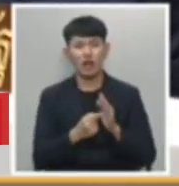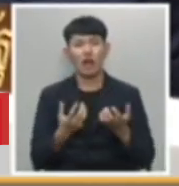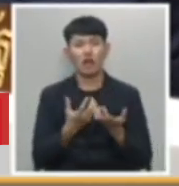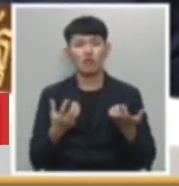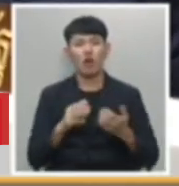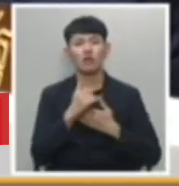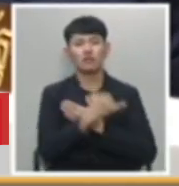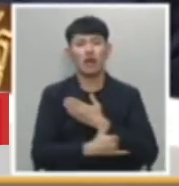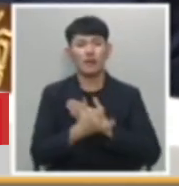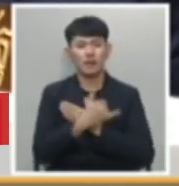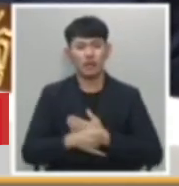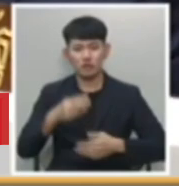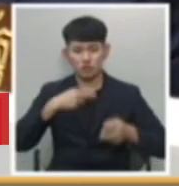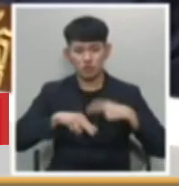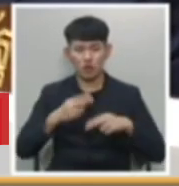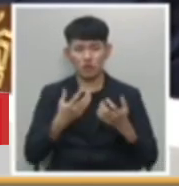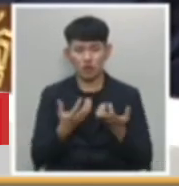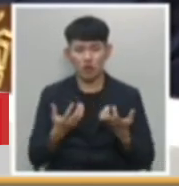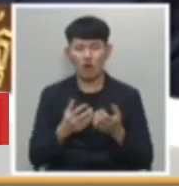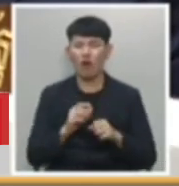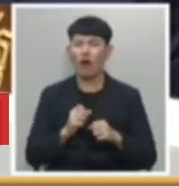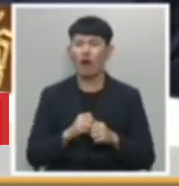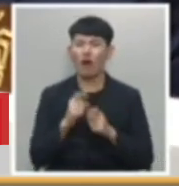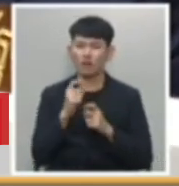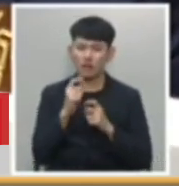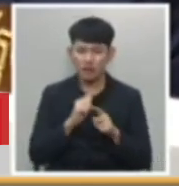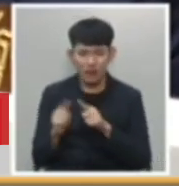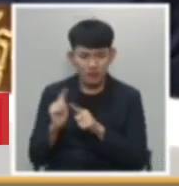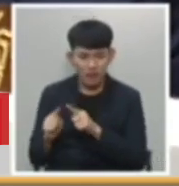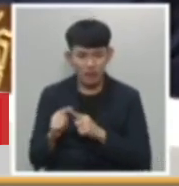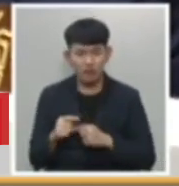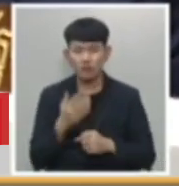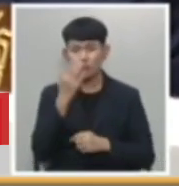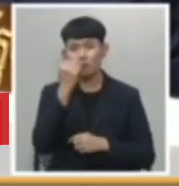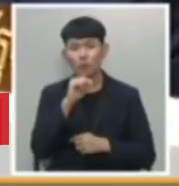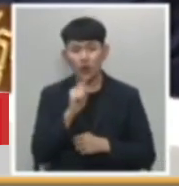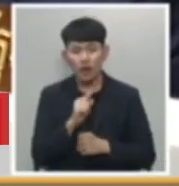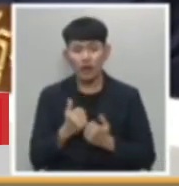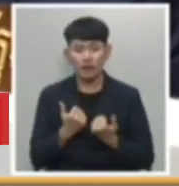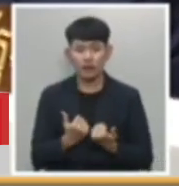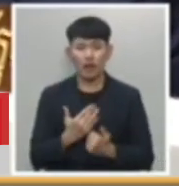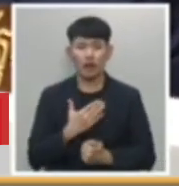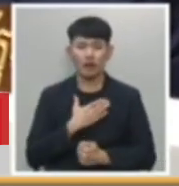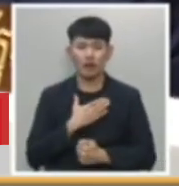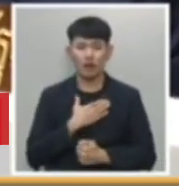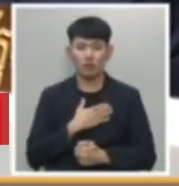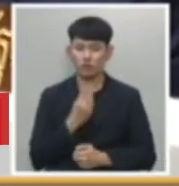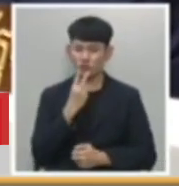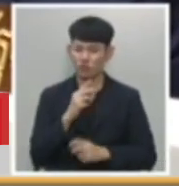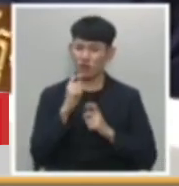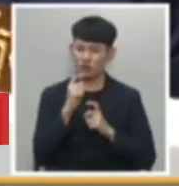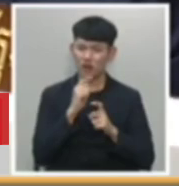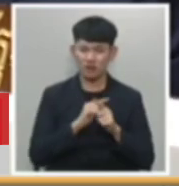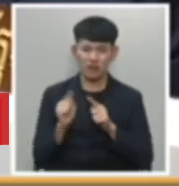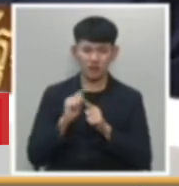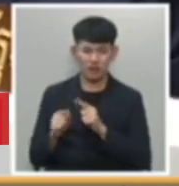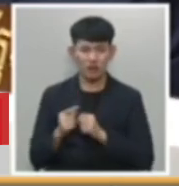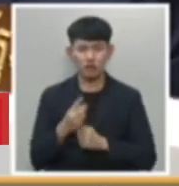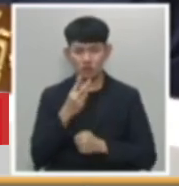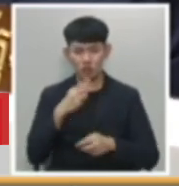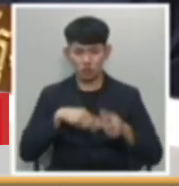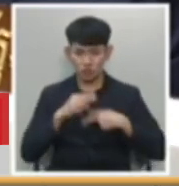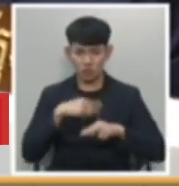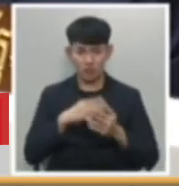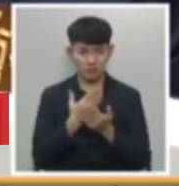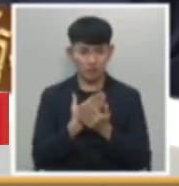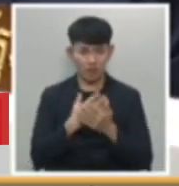องตรวจดูสารอันตรายนะครับที่เรากังวลนะครับที่เราเป็นอันตรายทั้งหมดที่ต้องมีอยู่อยากจะเรียนว่